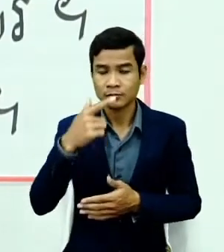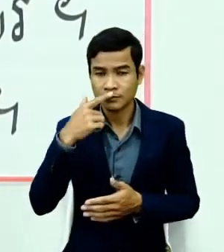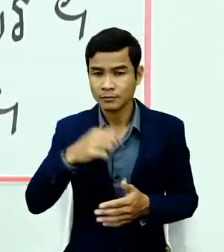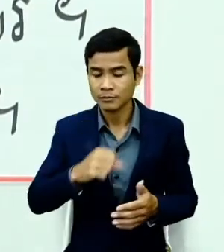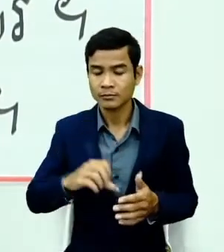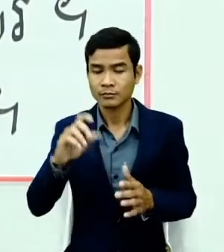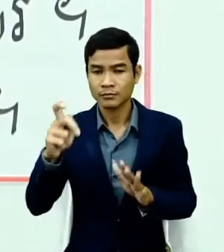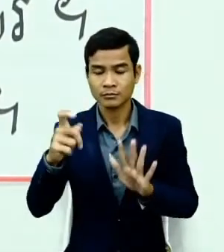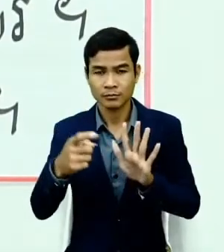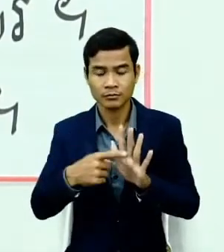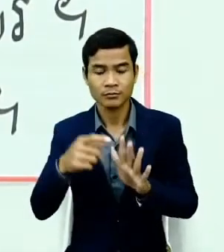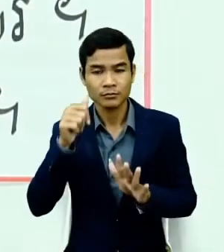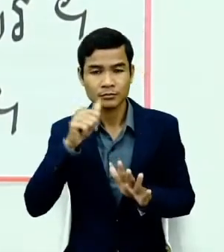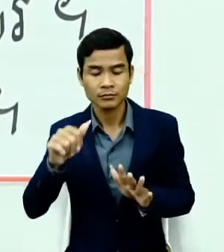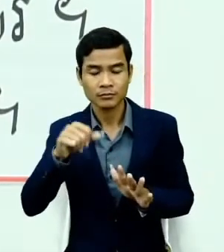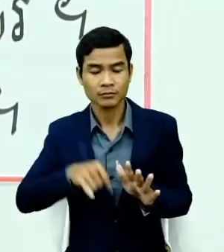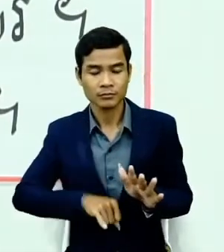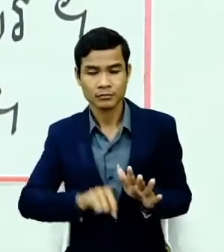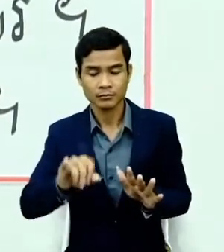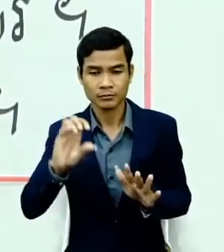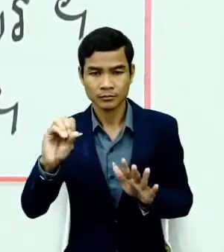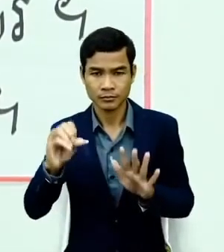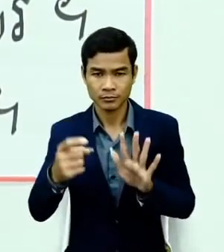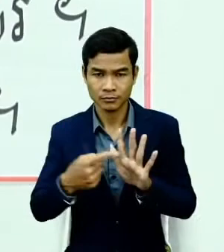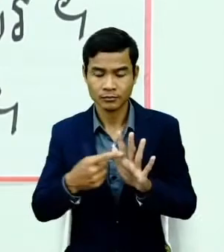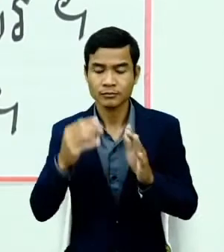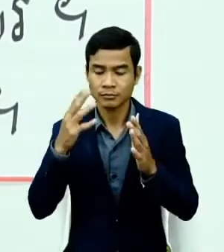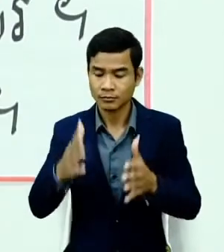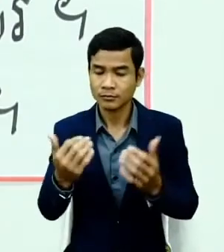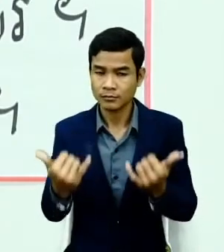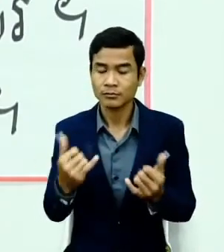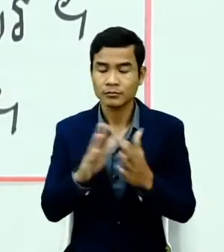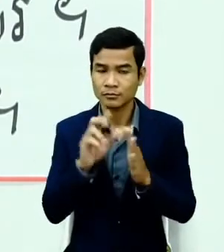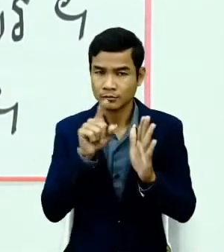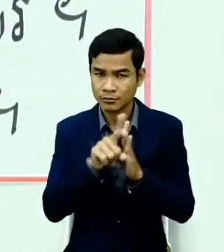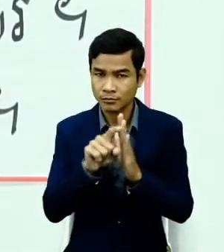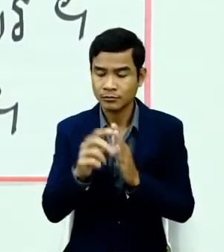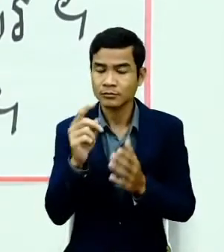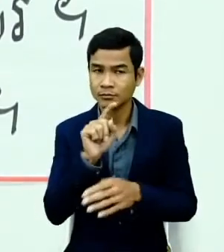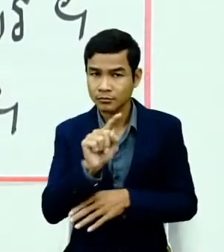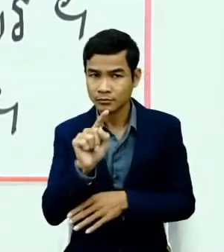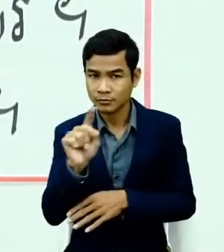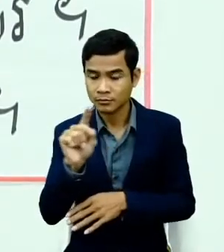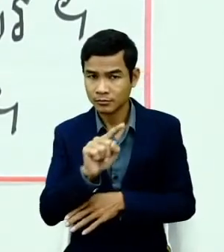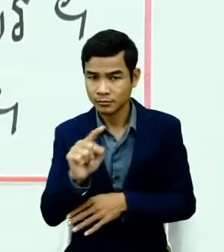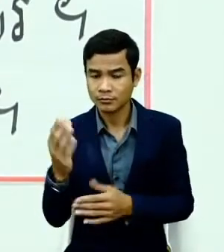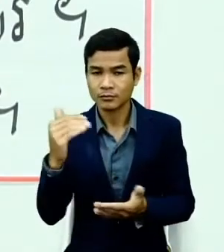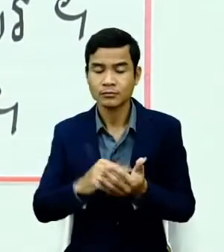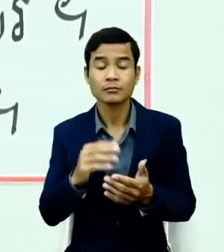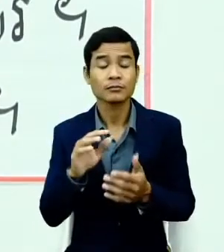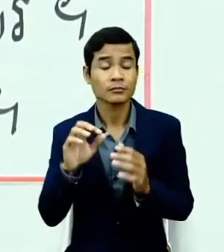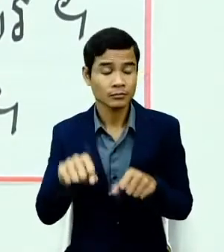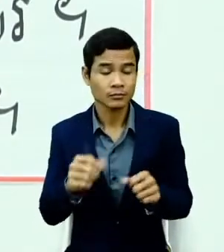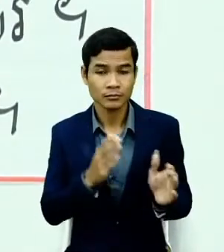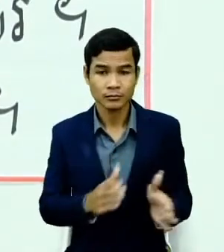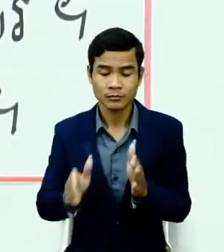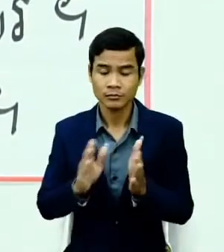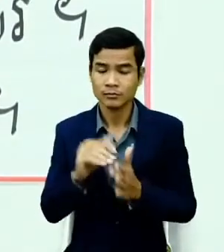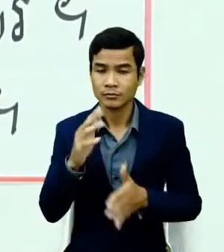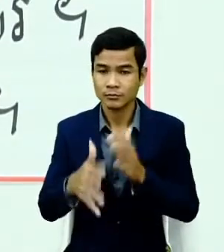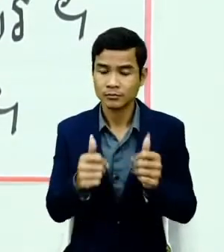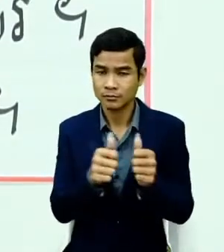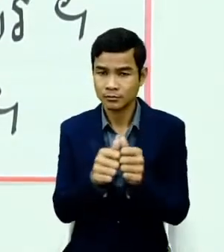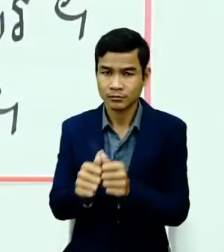លឺចាអរគុណកូនឥឡូវកូនចង្អុលឲ្យចំចំណងជើងរបស់យើងម្ដងទៀត ហើយក៏កូនត្រៀមខ្លួនអានចា